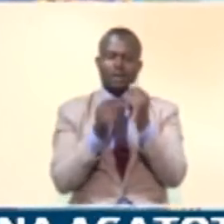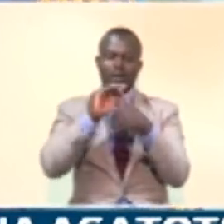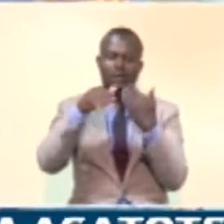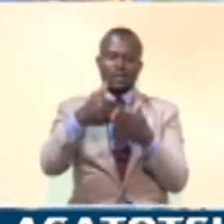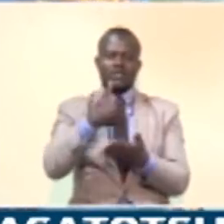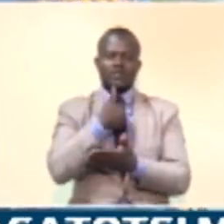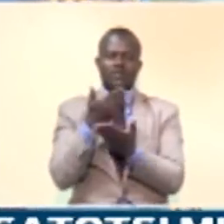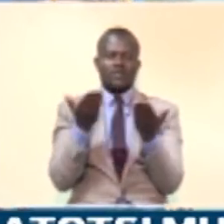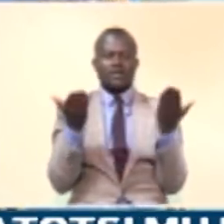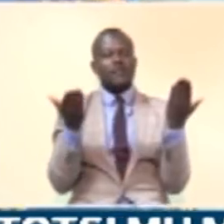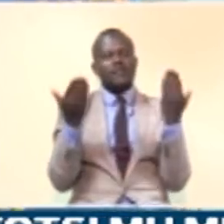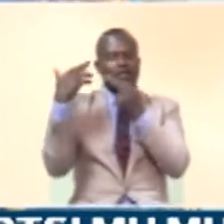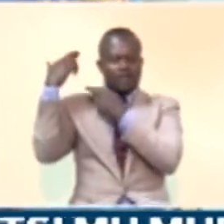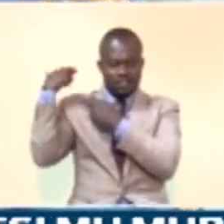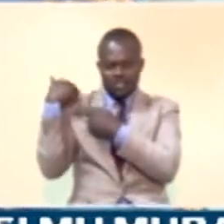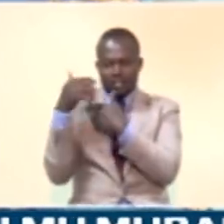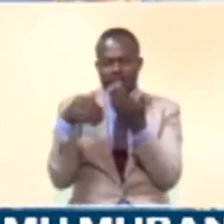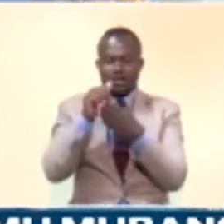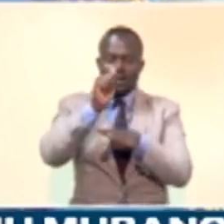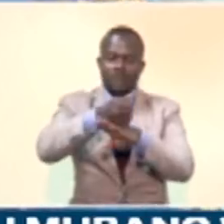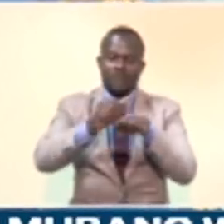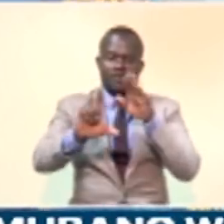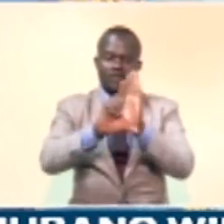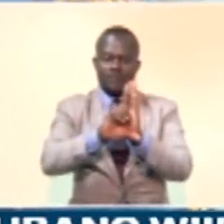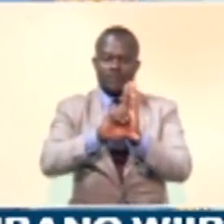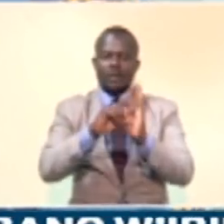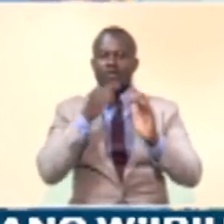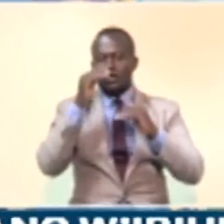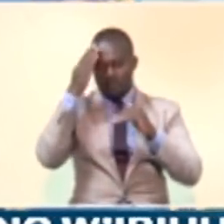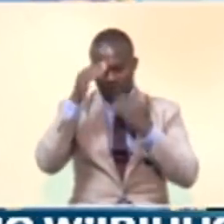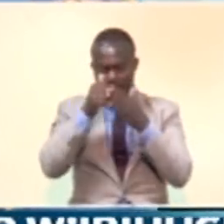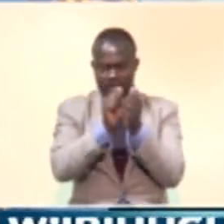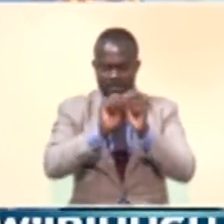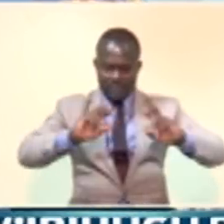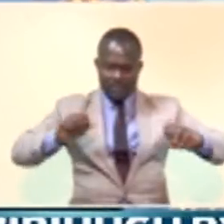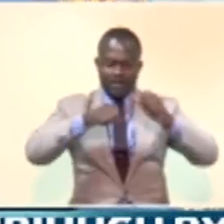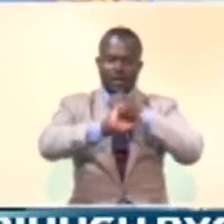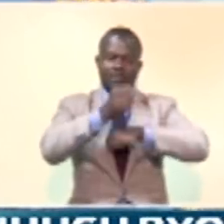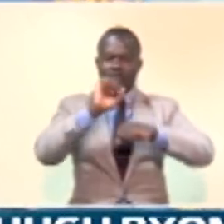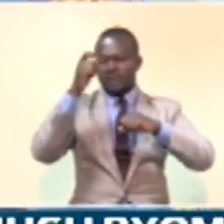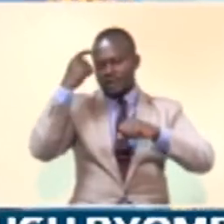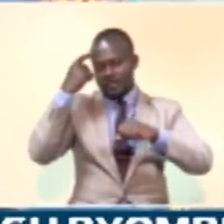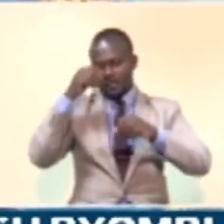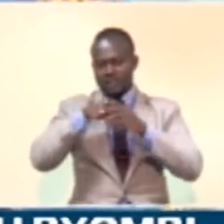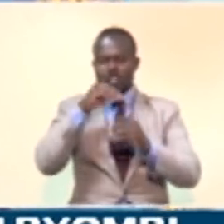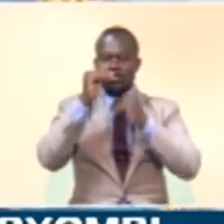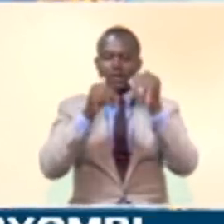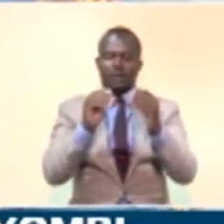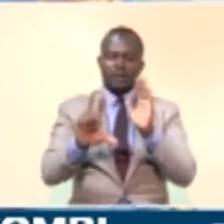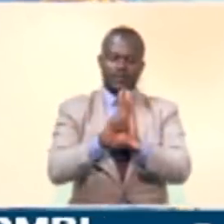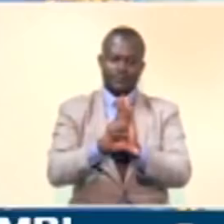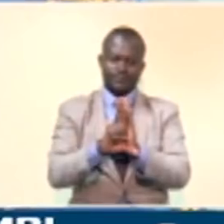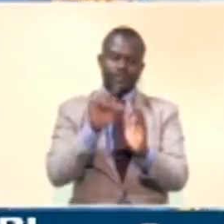zifite inshingano yo gushyiraho amategeko yo kumenya no kugenzura ibikorwa bya guverinoma mu rwego